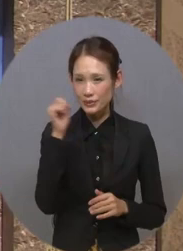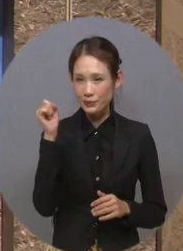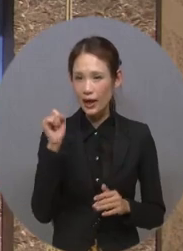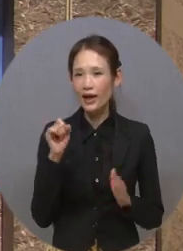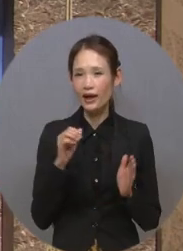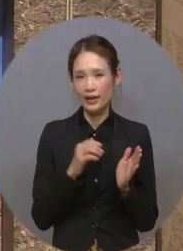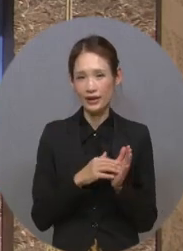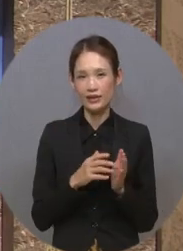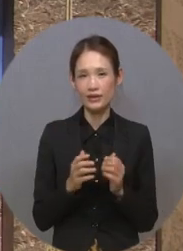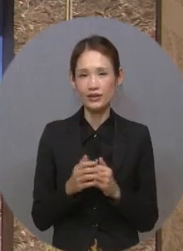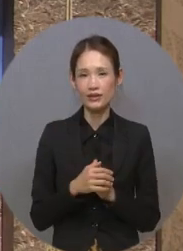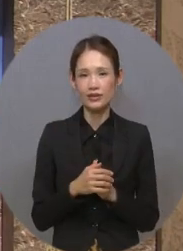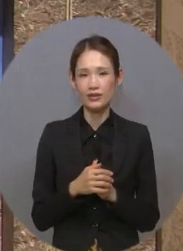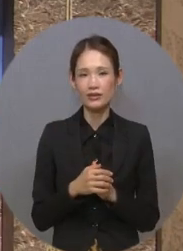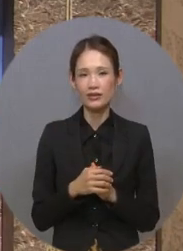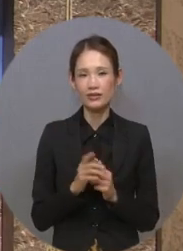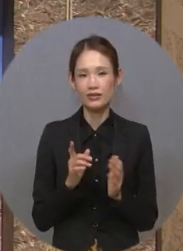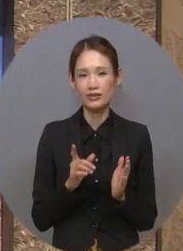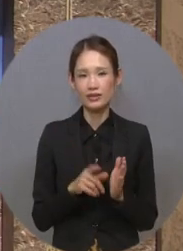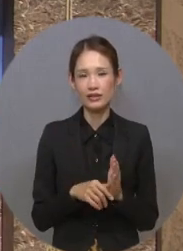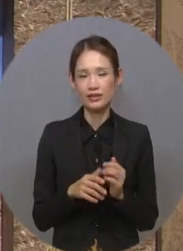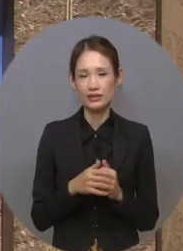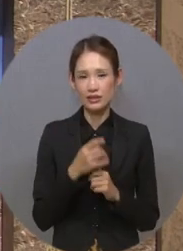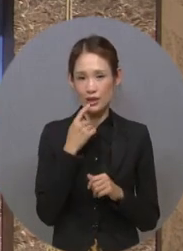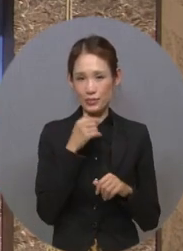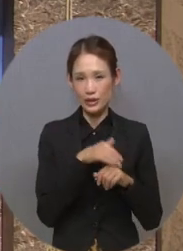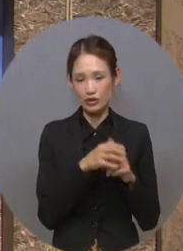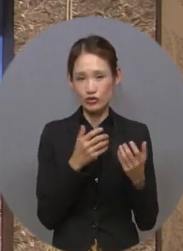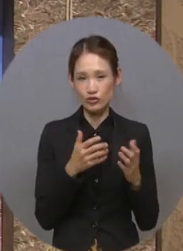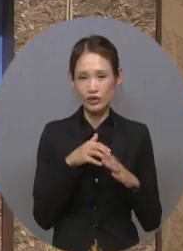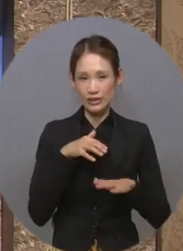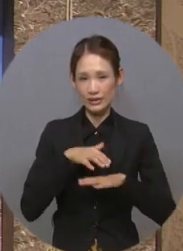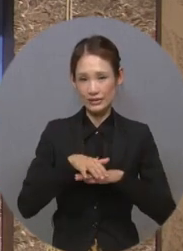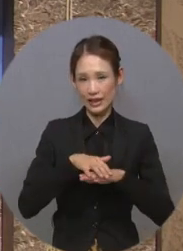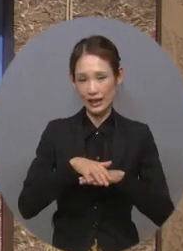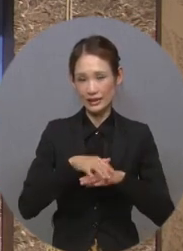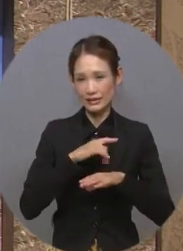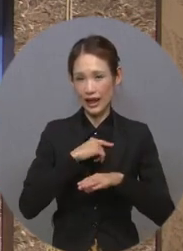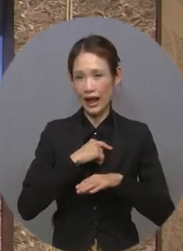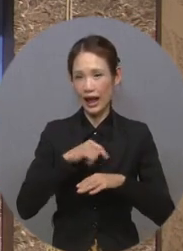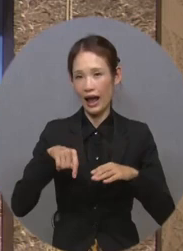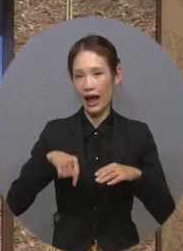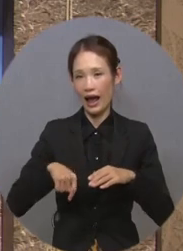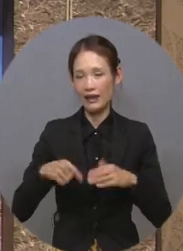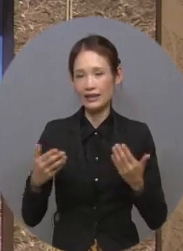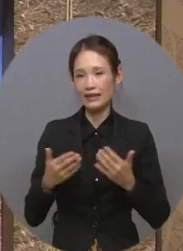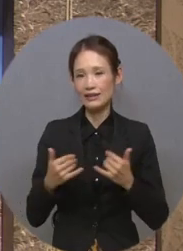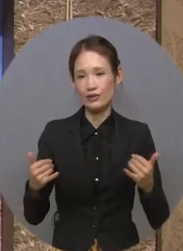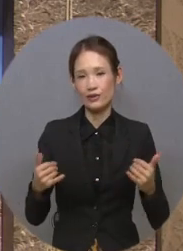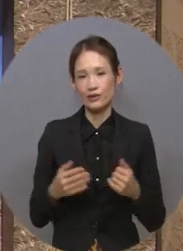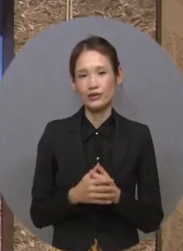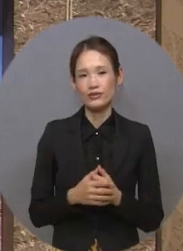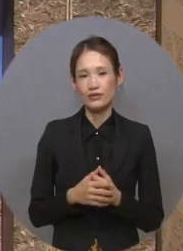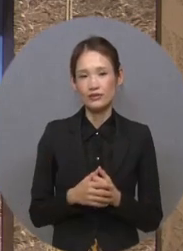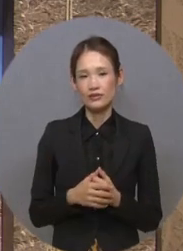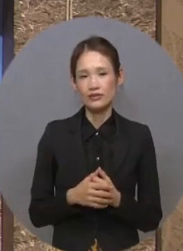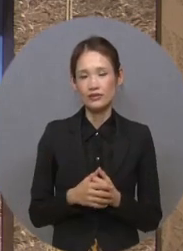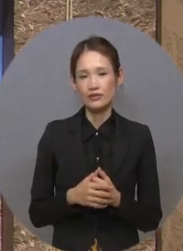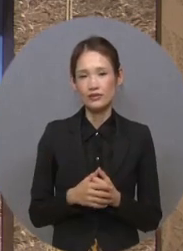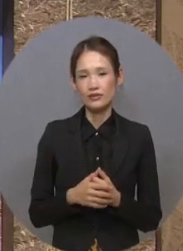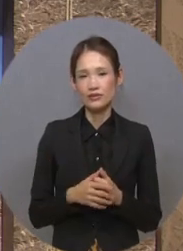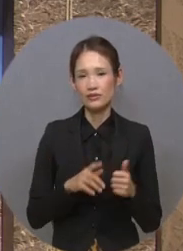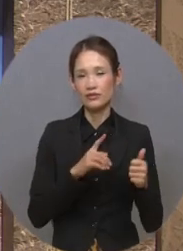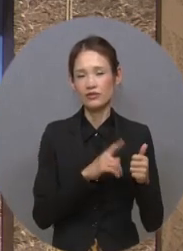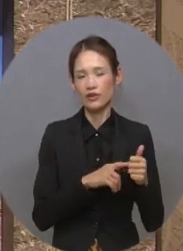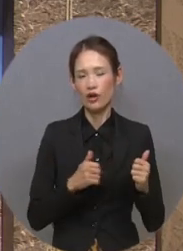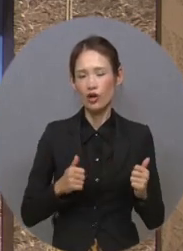됐고. 예. 네. 근데 그때 당시에 이제 우리 민주당 그 조직에 제가 일원으로 있었고요. 네. 근데 그분이